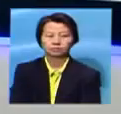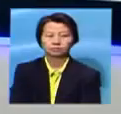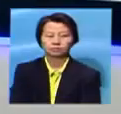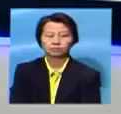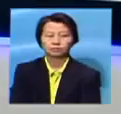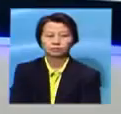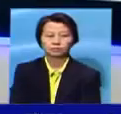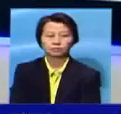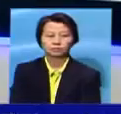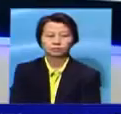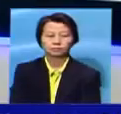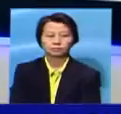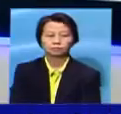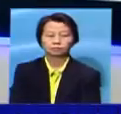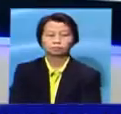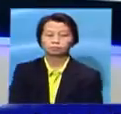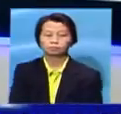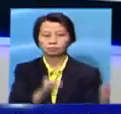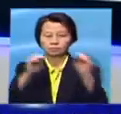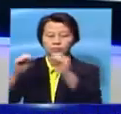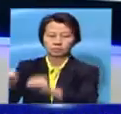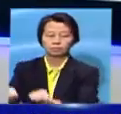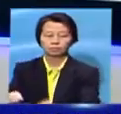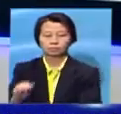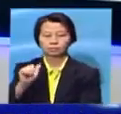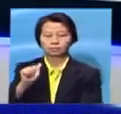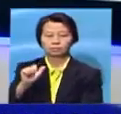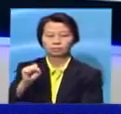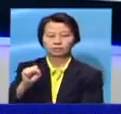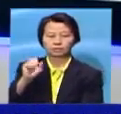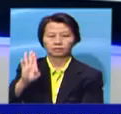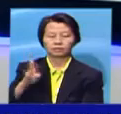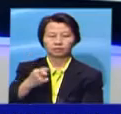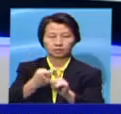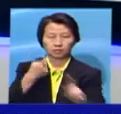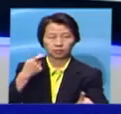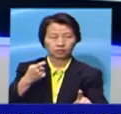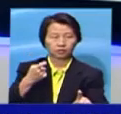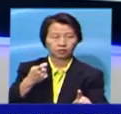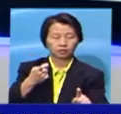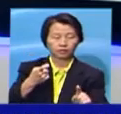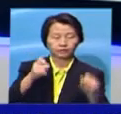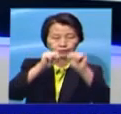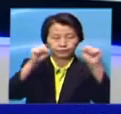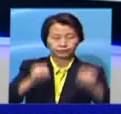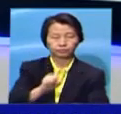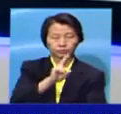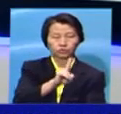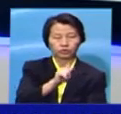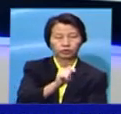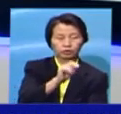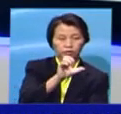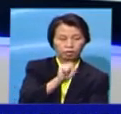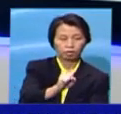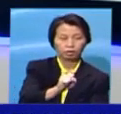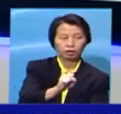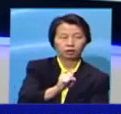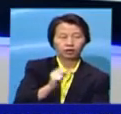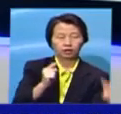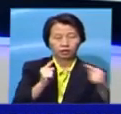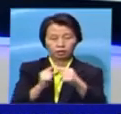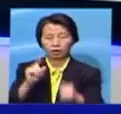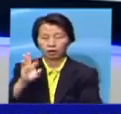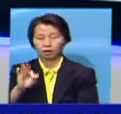RPM migrasi unit amanah saham Bumiputera ASB daripada unit trust sistem UTS kepada fund distribution system